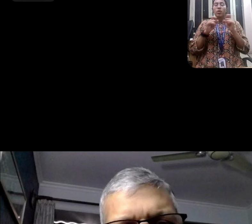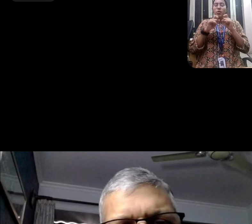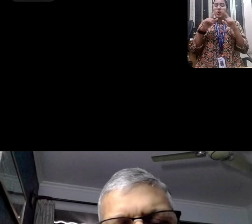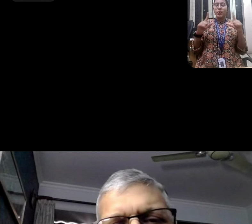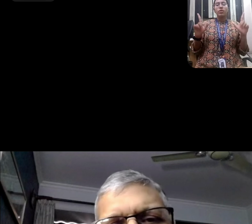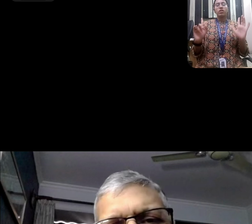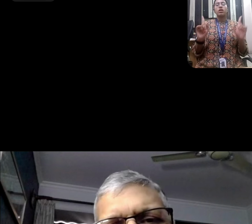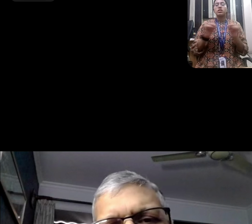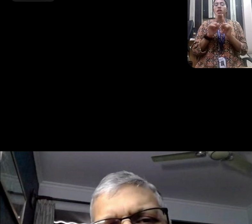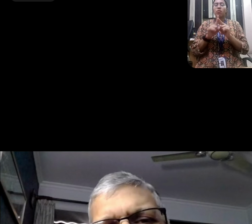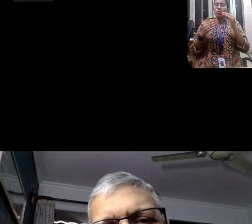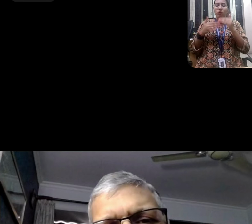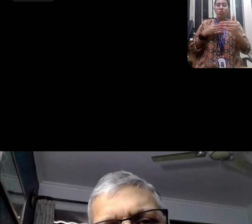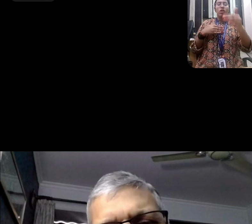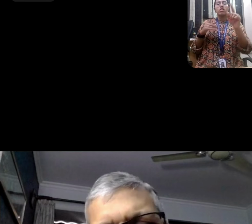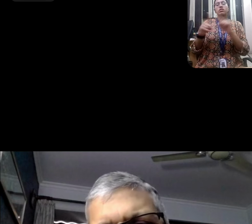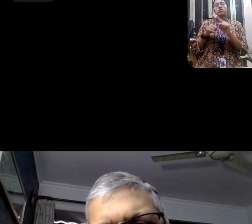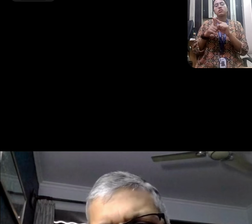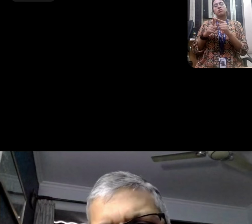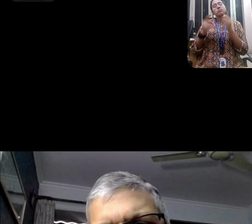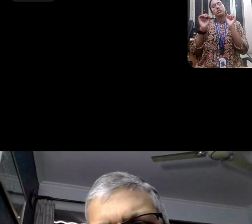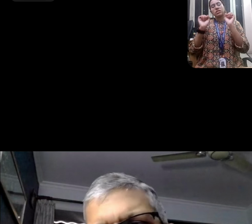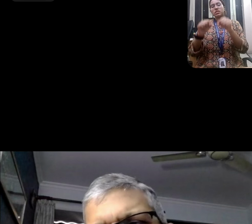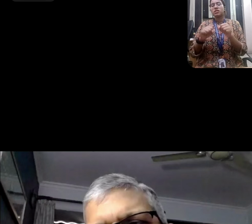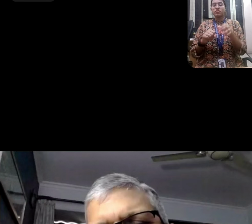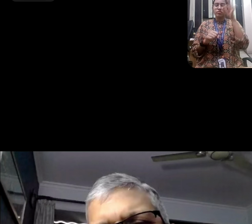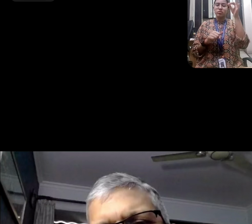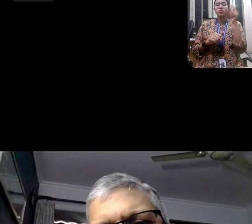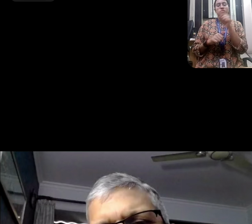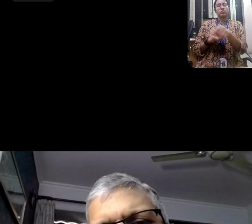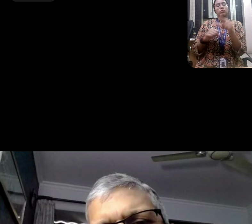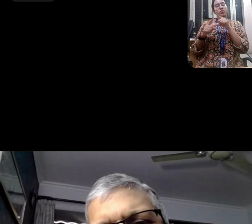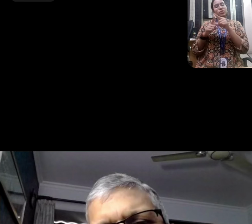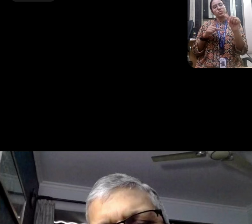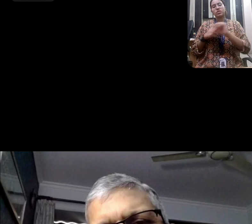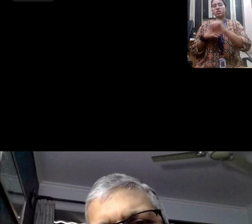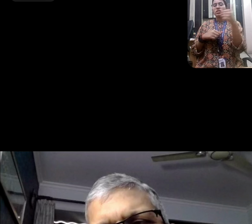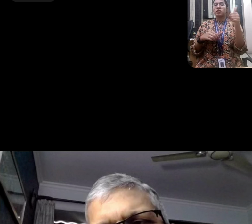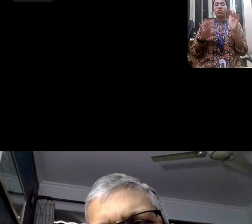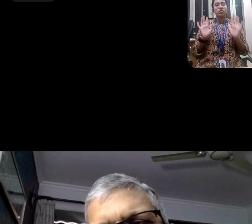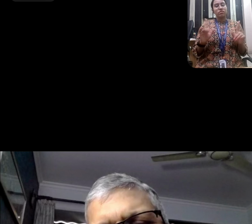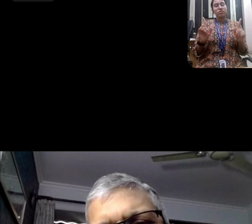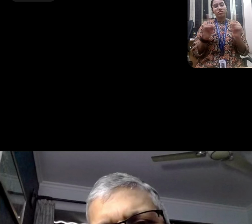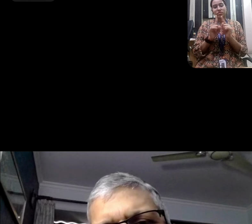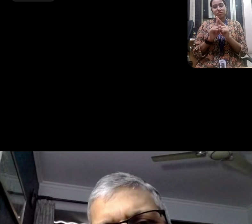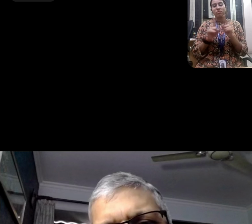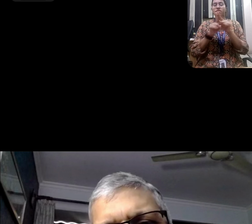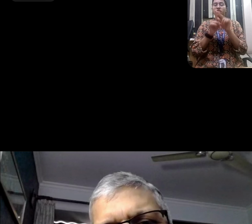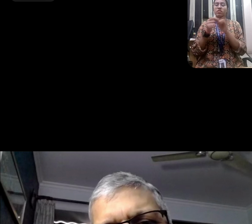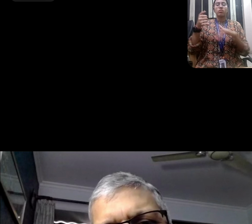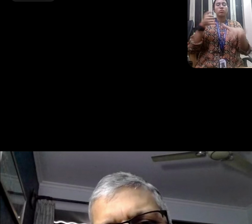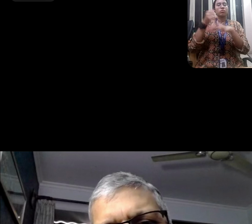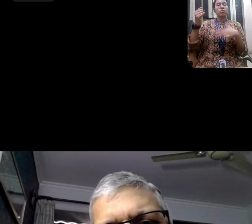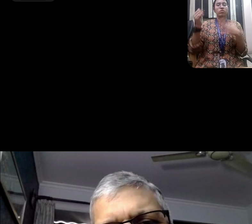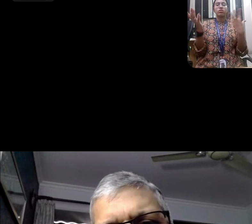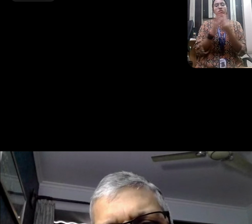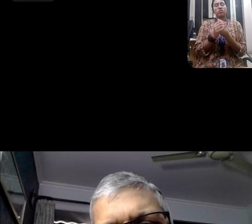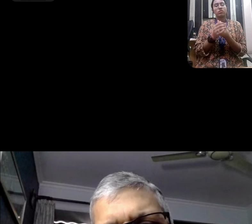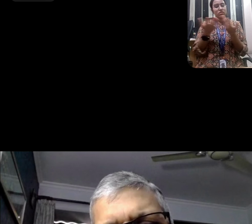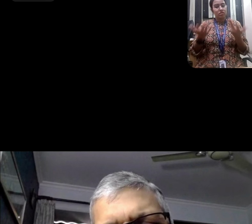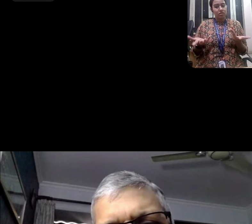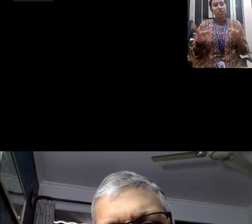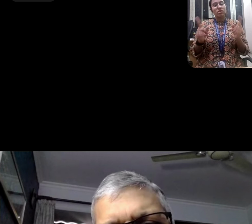काम करेंगे, तो ये बच्चे हमें बहुत अच्छे रिजल्ट्स दे सकते हैं. ये हमारे समाज का एक